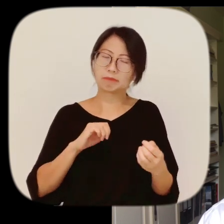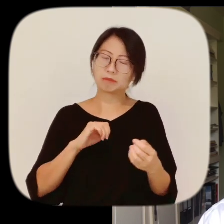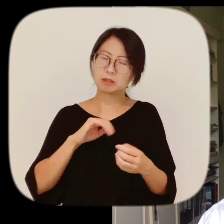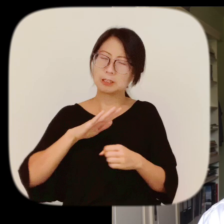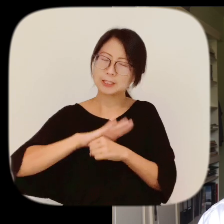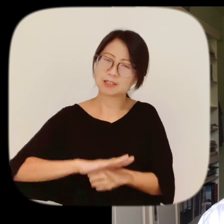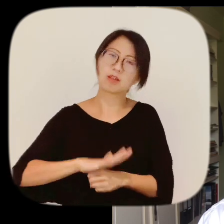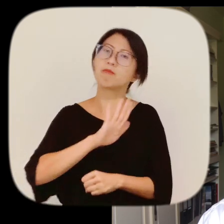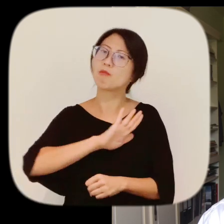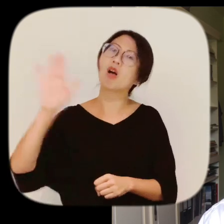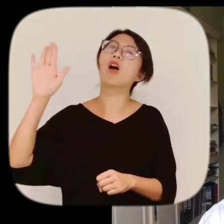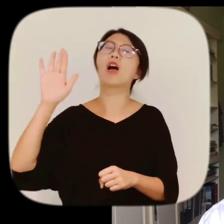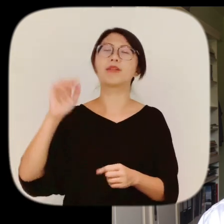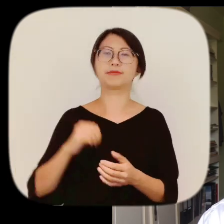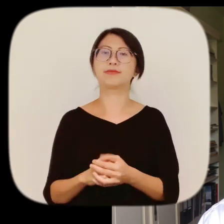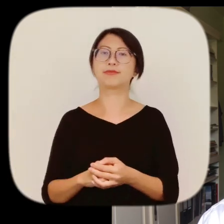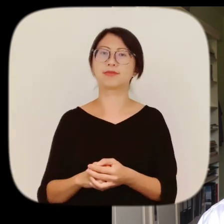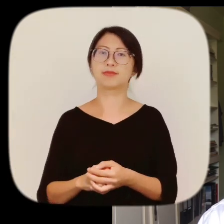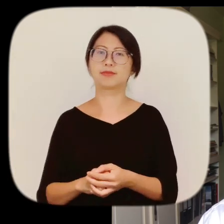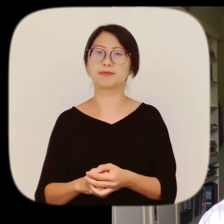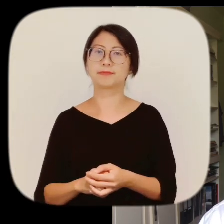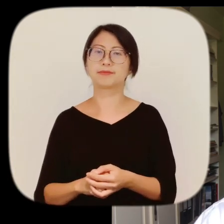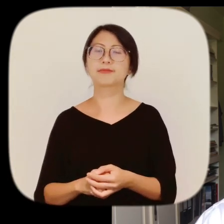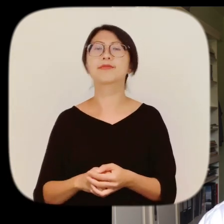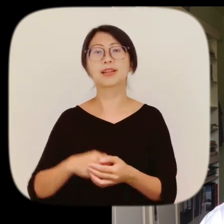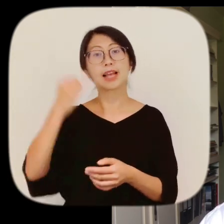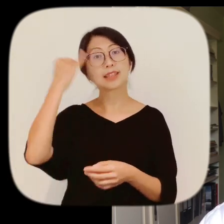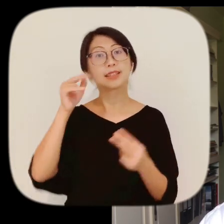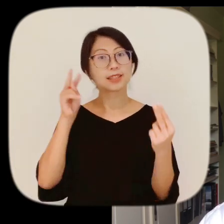被沮丧所吞势了再见拜拜